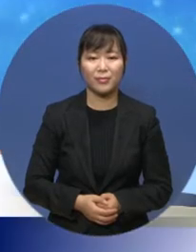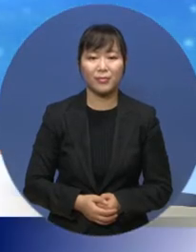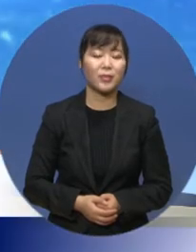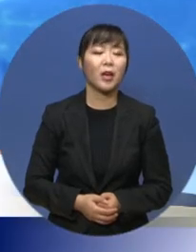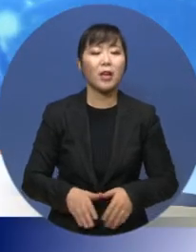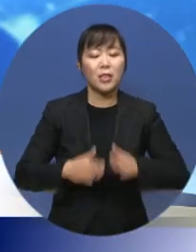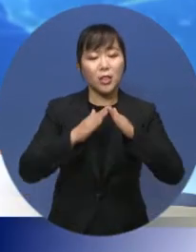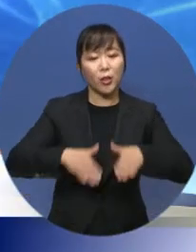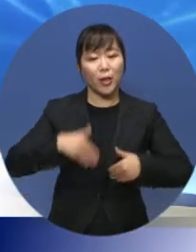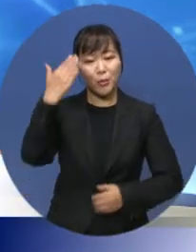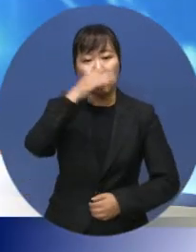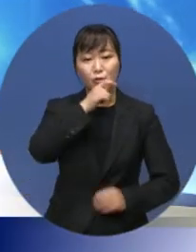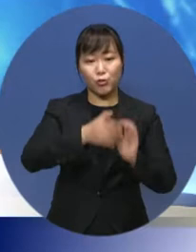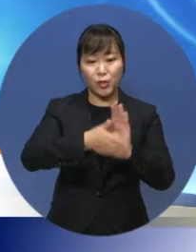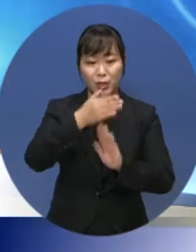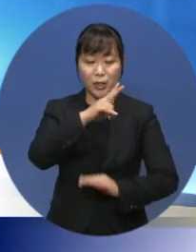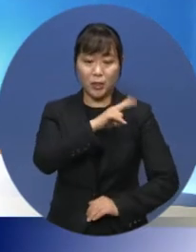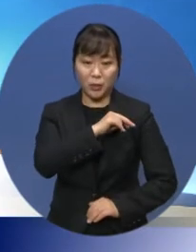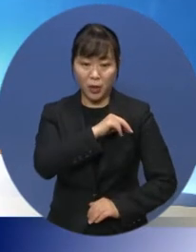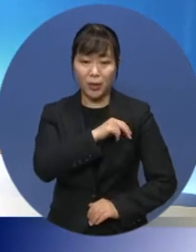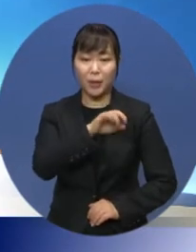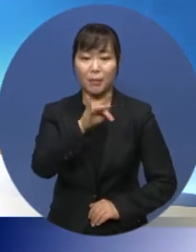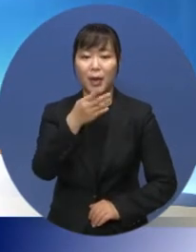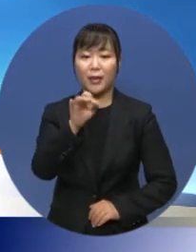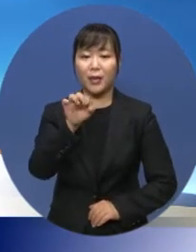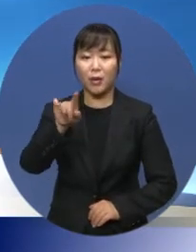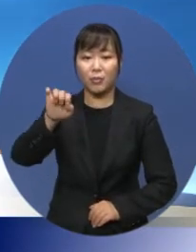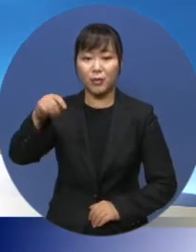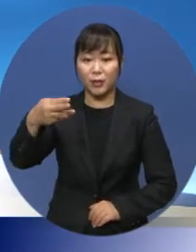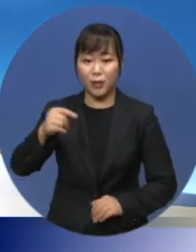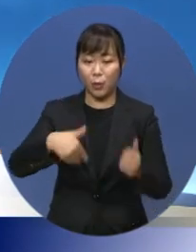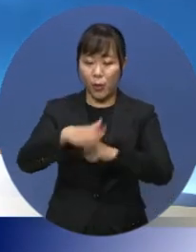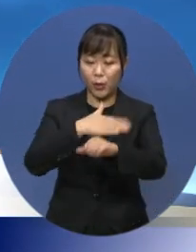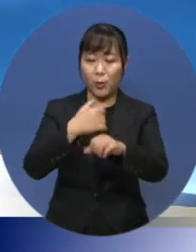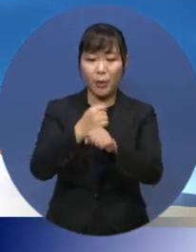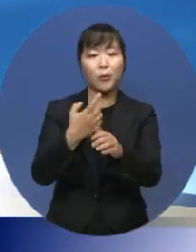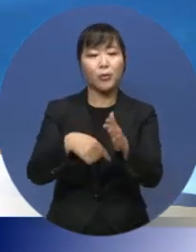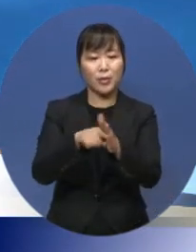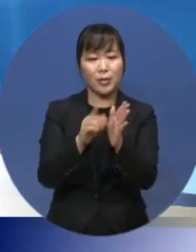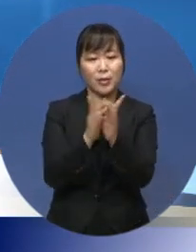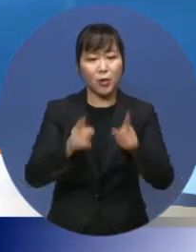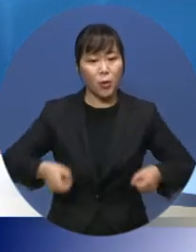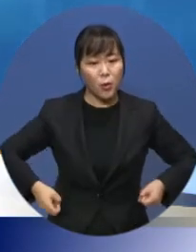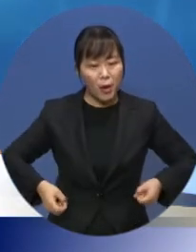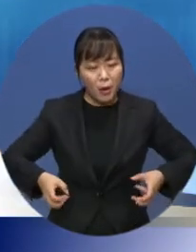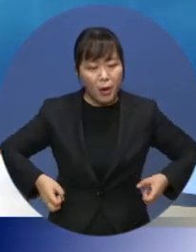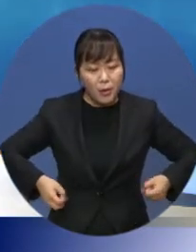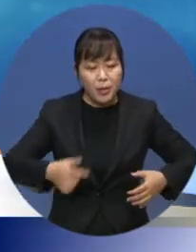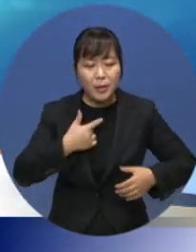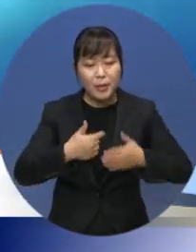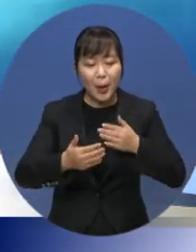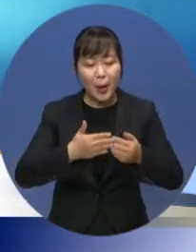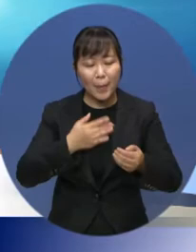전남 여수시의 시의원들이 배리어프리 환경을 조성하기 위해 직접 휠체어를 타고